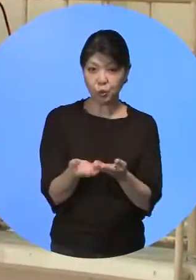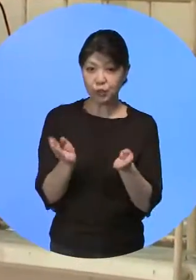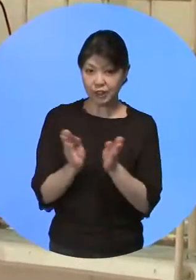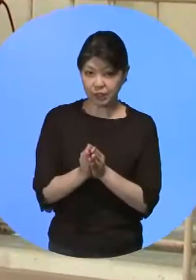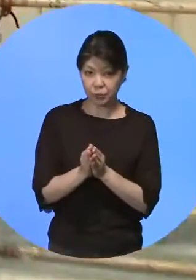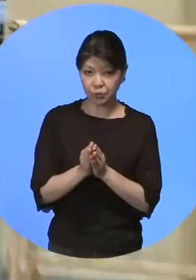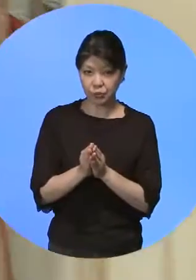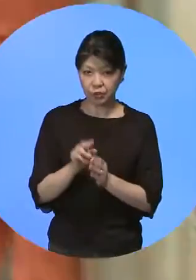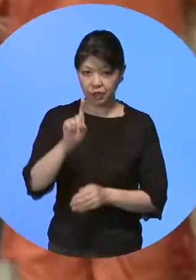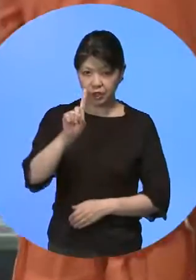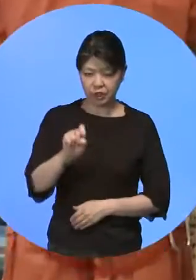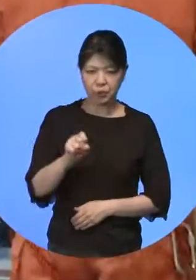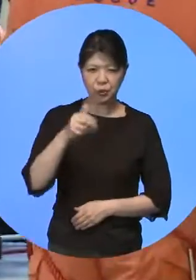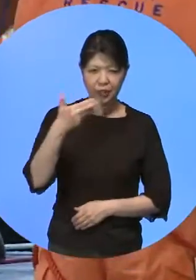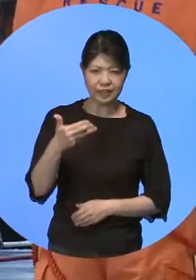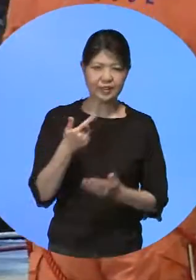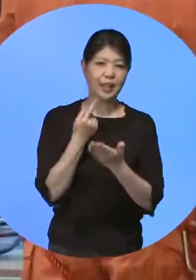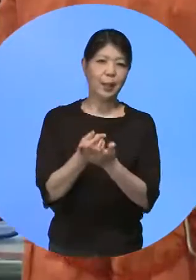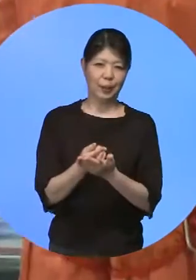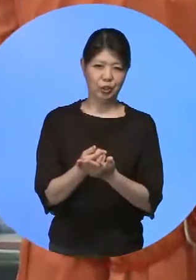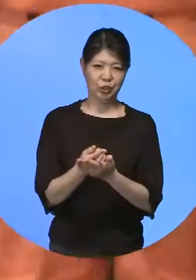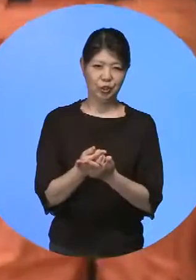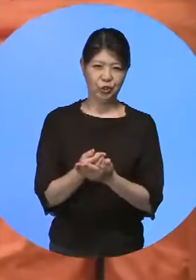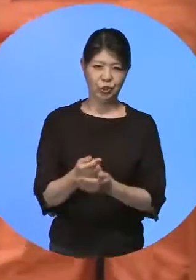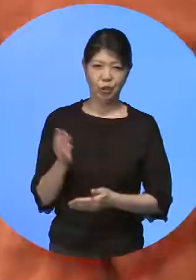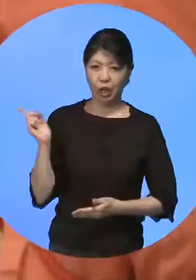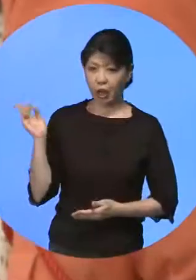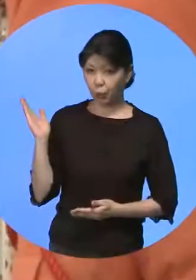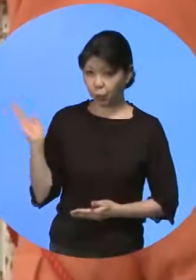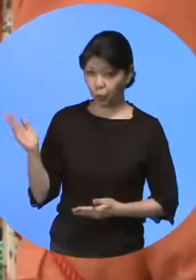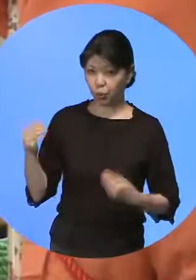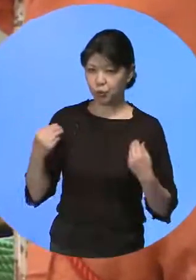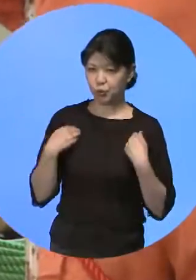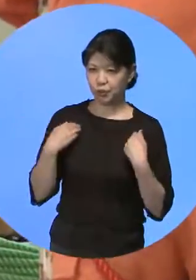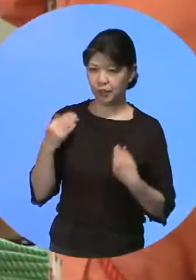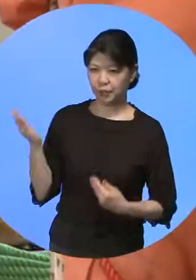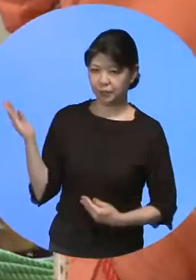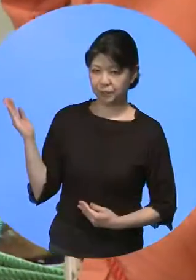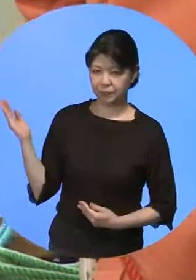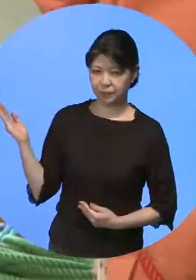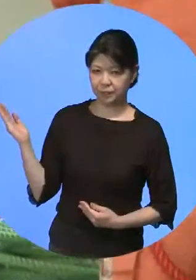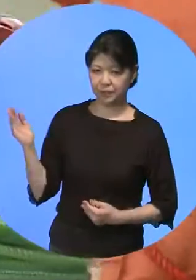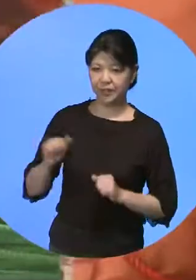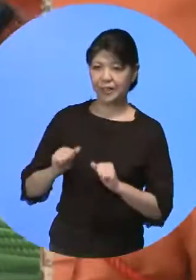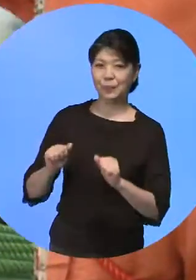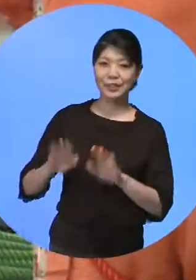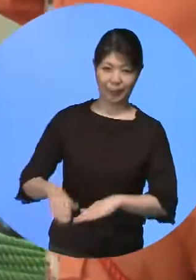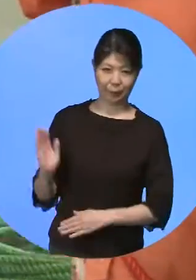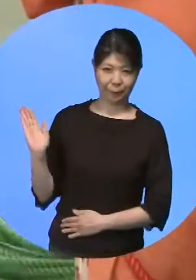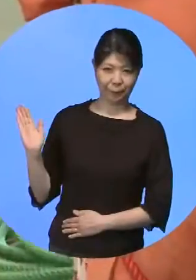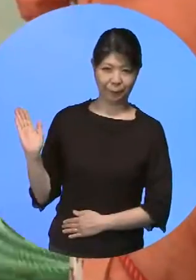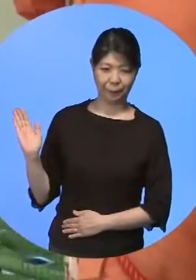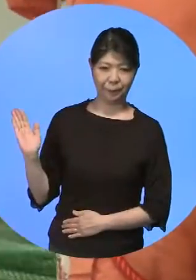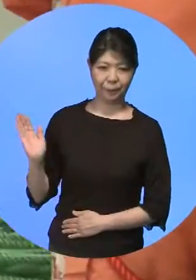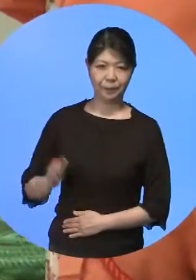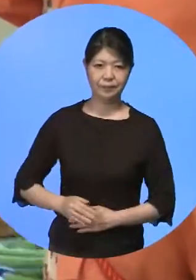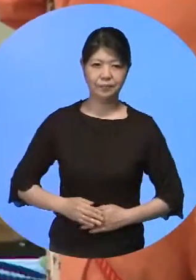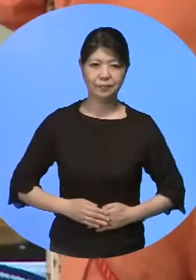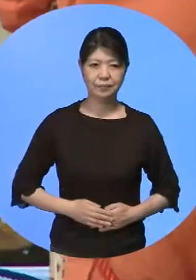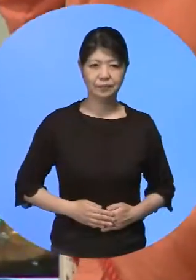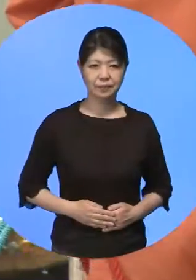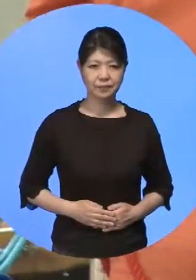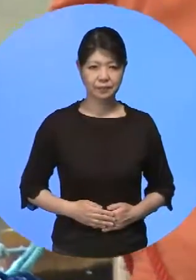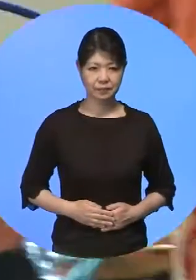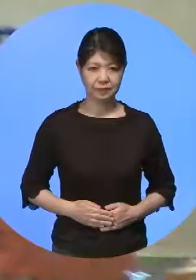ーム計18人が出場します。この日はロープブリッジ救出訓練が行われました。